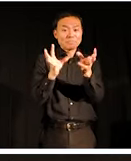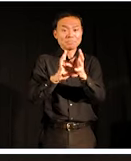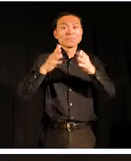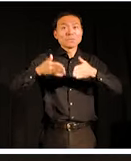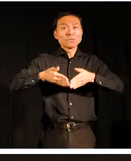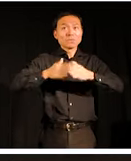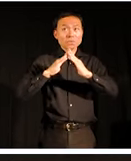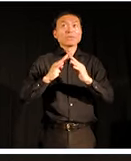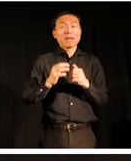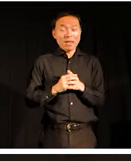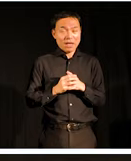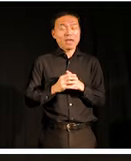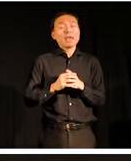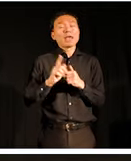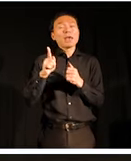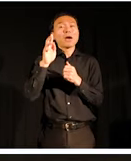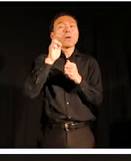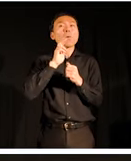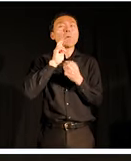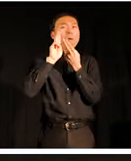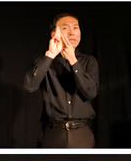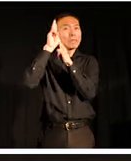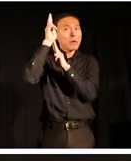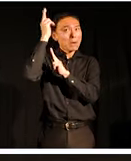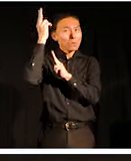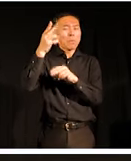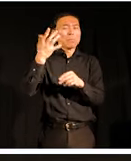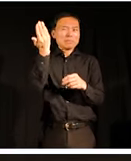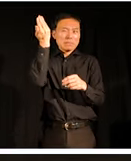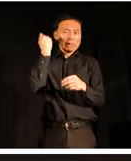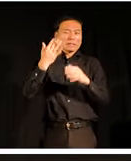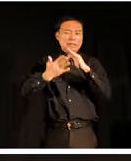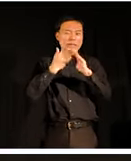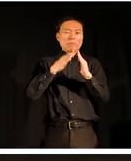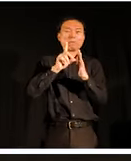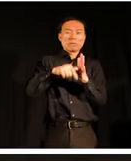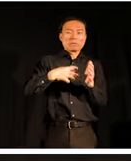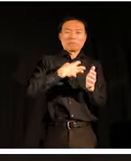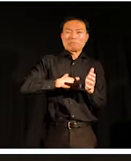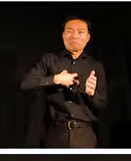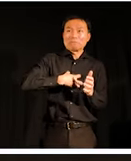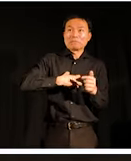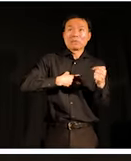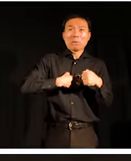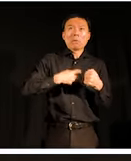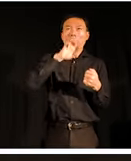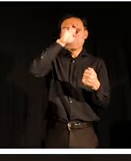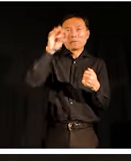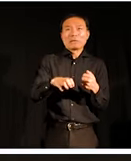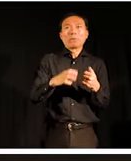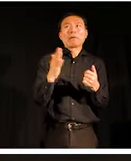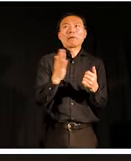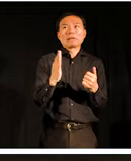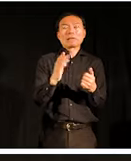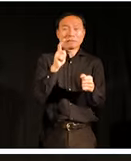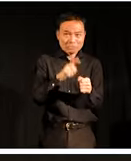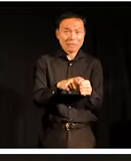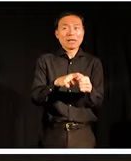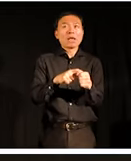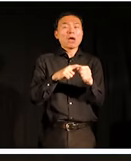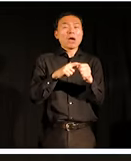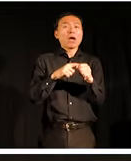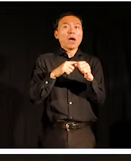て本当に沖縄のその辛い思いをね2度と繰り返されないように音楽で